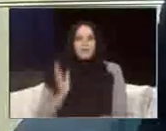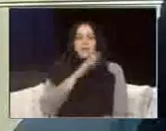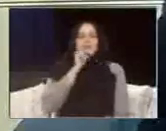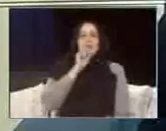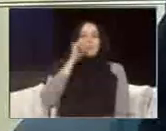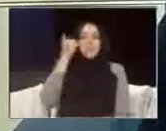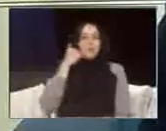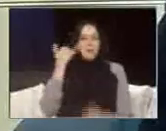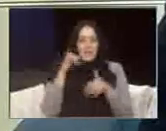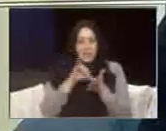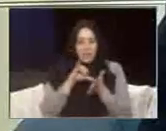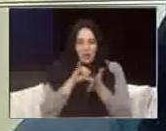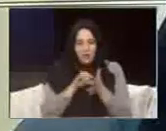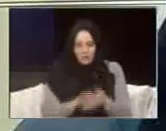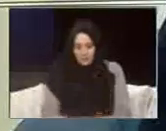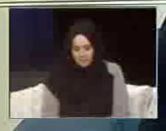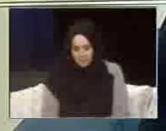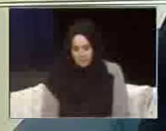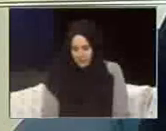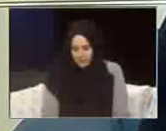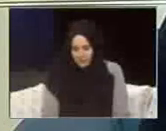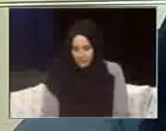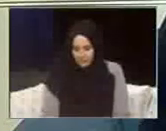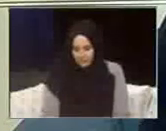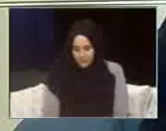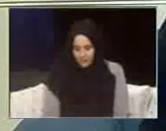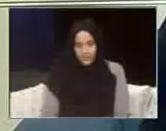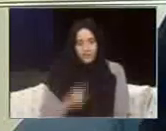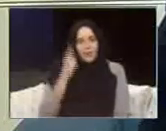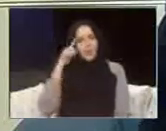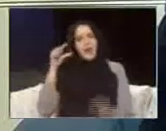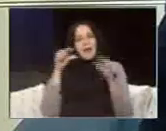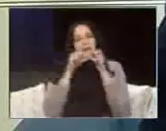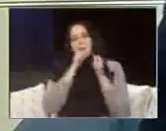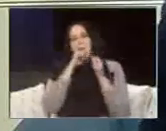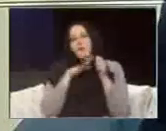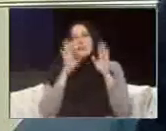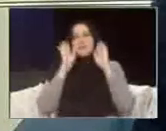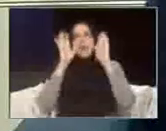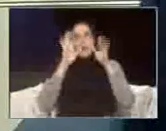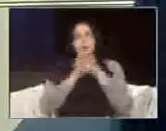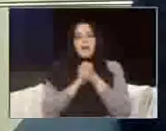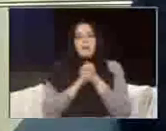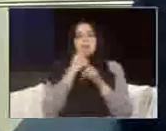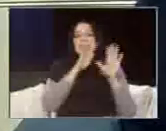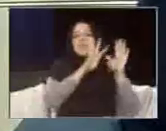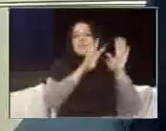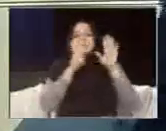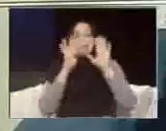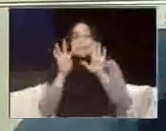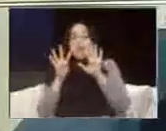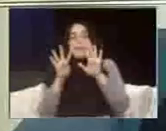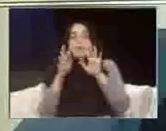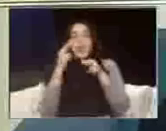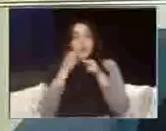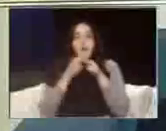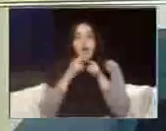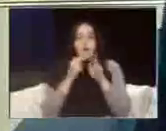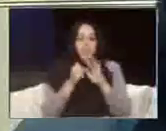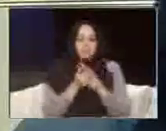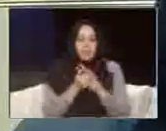من العاصمة دكتور عبد القادر. أولا عن حديث النبي صلى الله عليه وسلم، لله 99 اسما من أحصاها دخل الجنة،